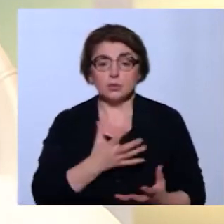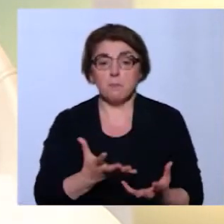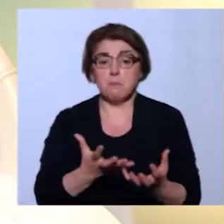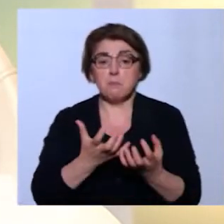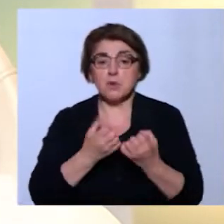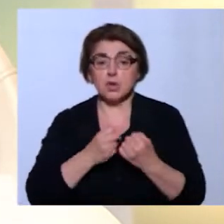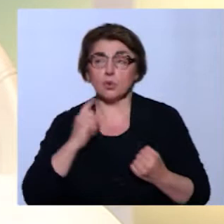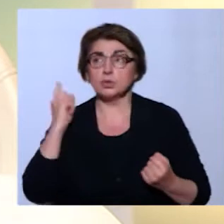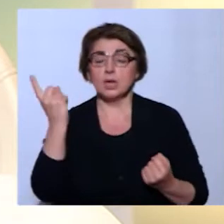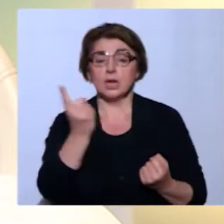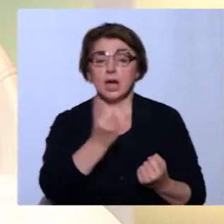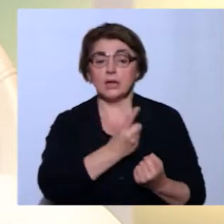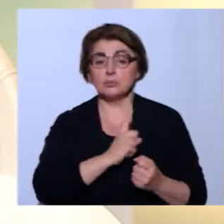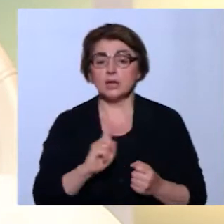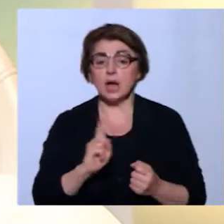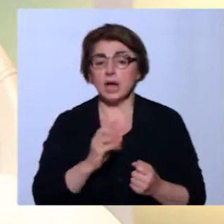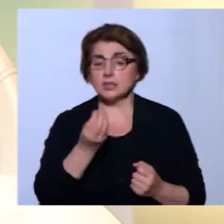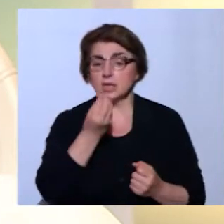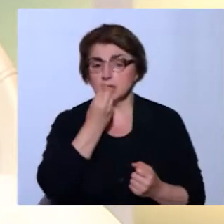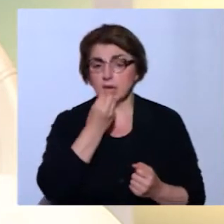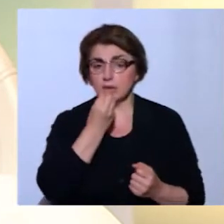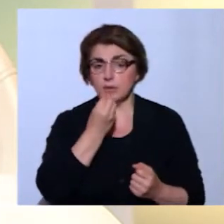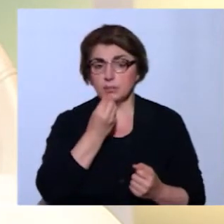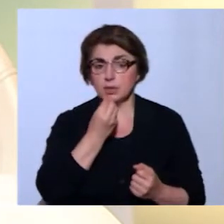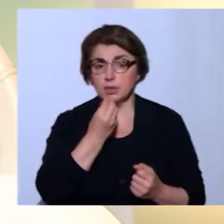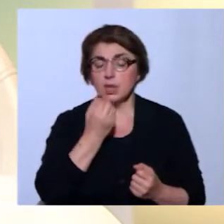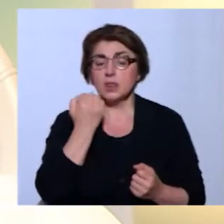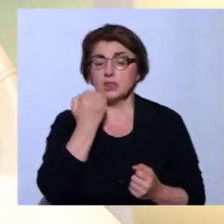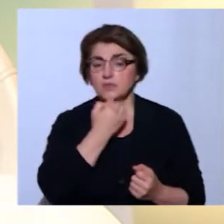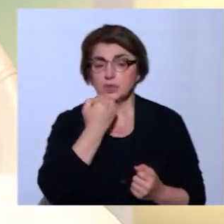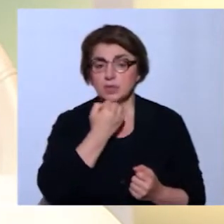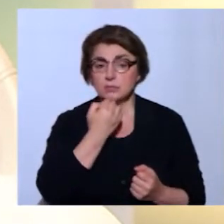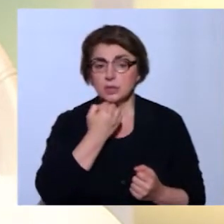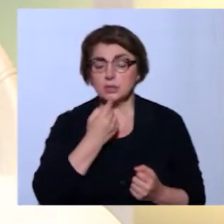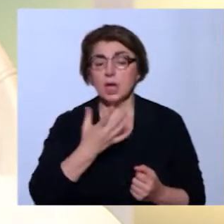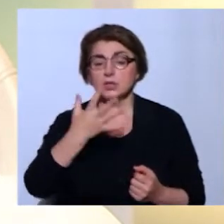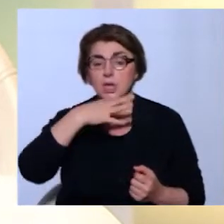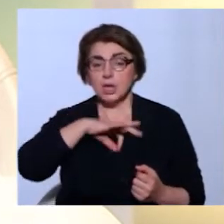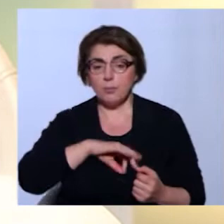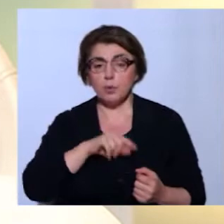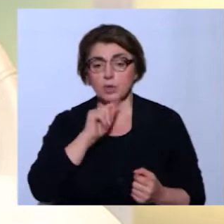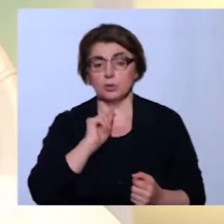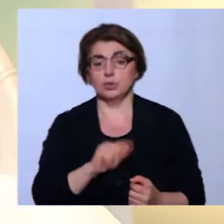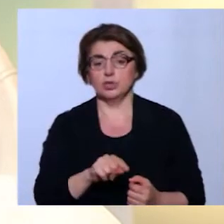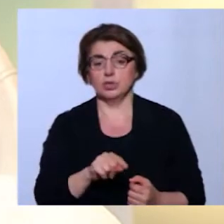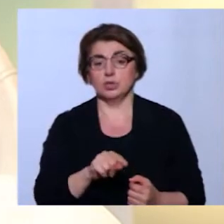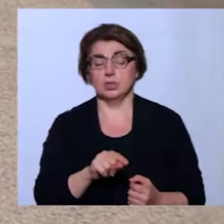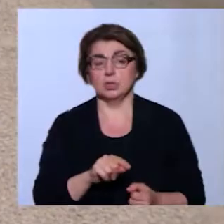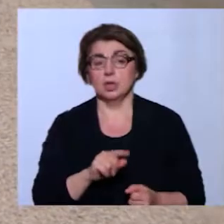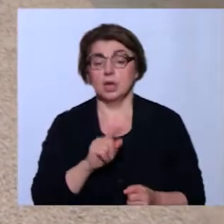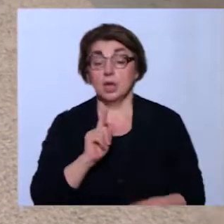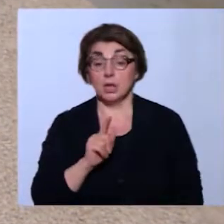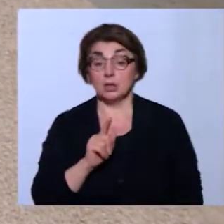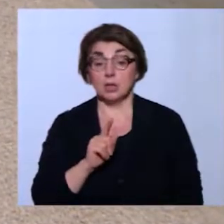მიიღონ გარემოდან რაღაც საკვები, ნივთიერებები და მოიხმარონ ისინი.